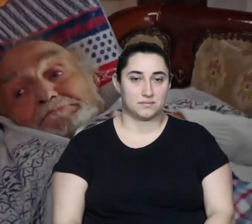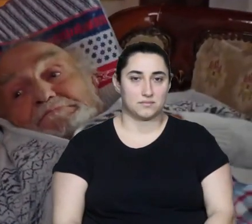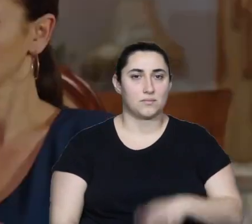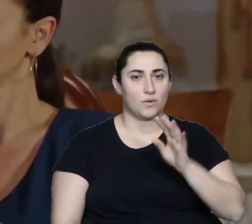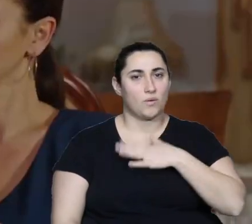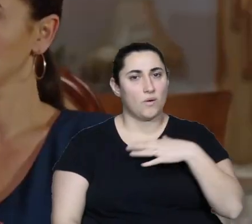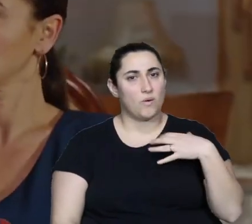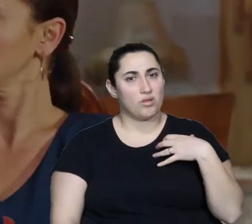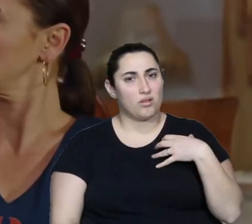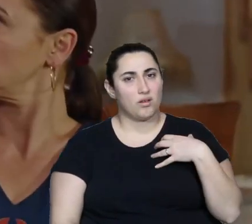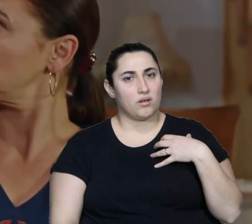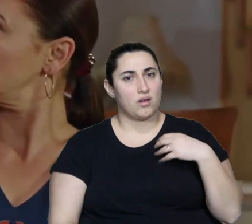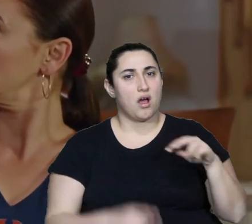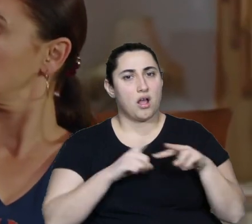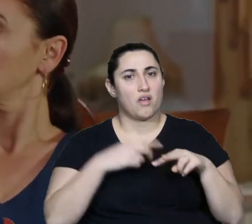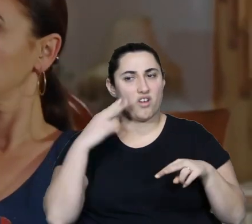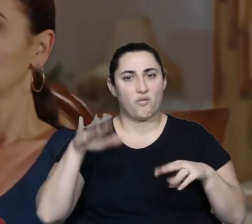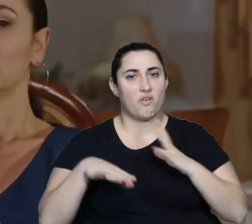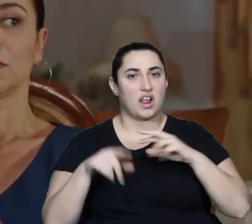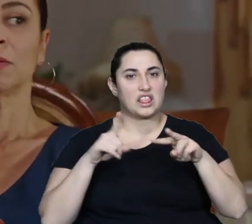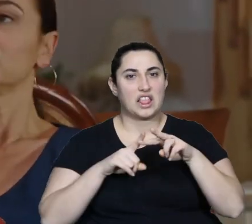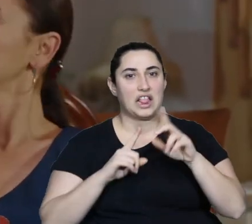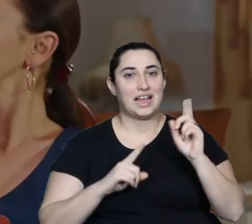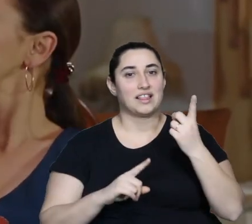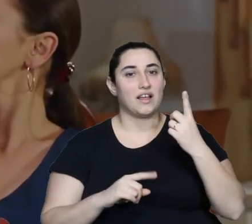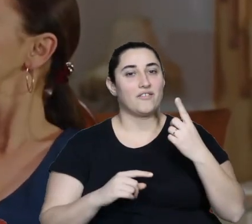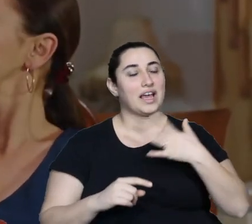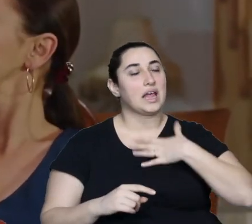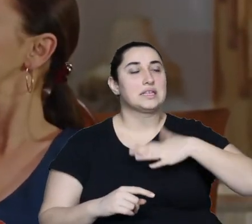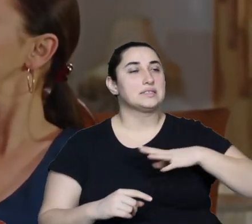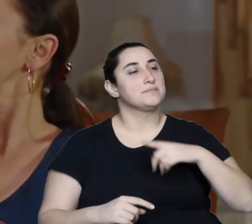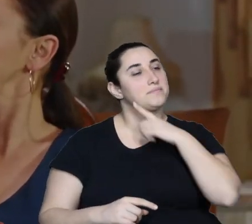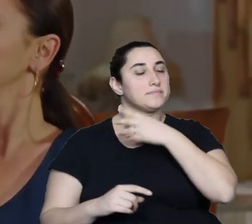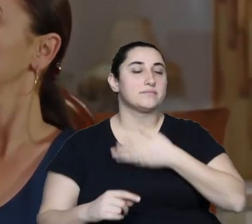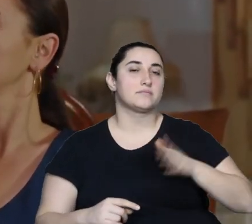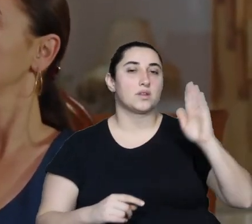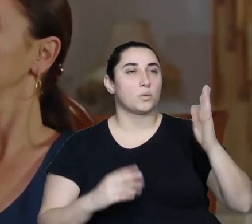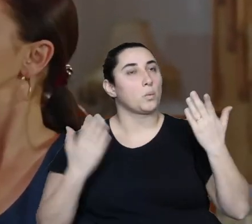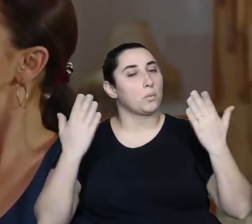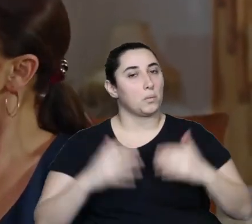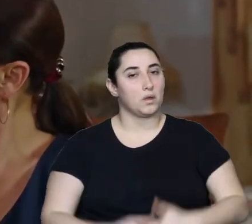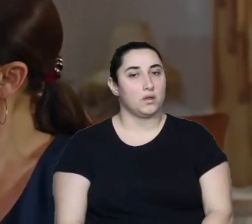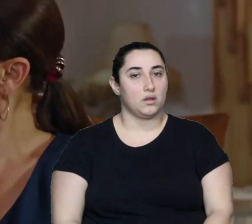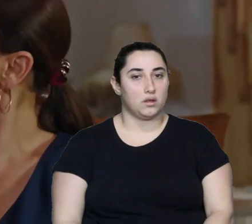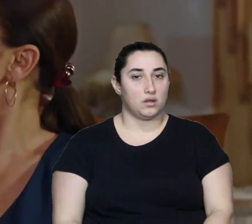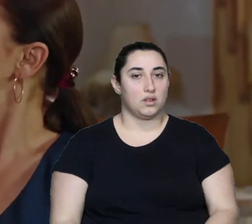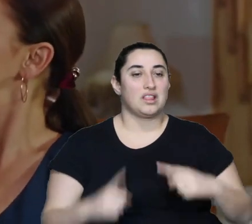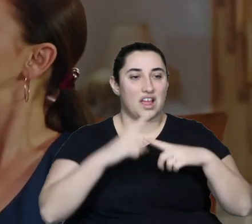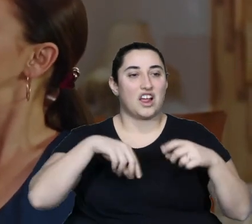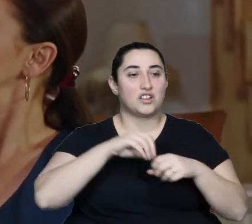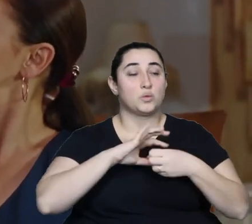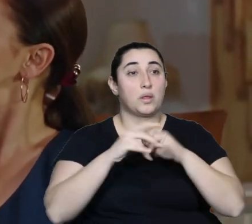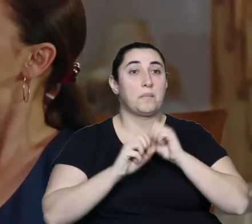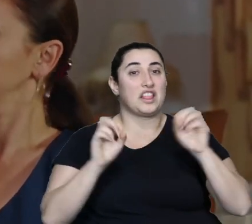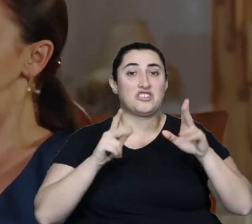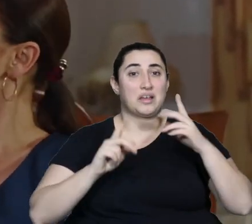anne. Yani Alev abla buradayken Nalan abla ilk kez kendi isteğiyle gitti. Ay tövbe estağfurullah ya. Tarakta da kıyamet